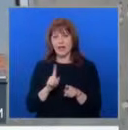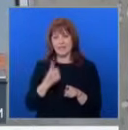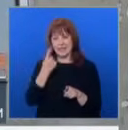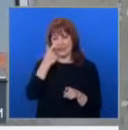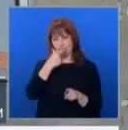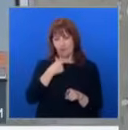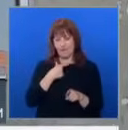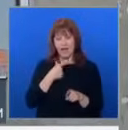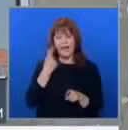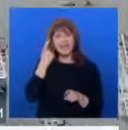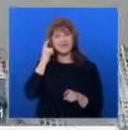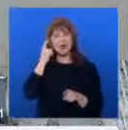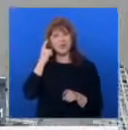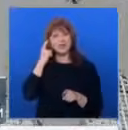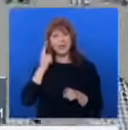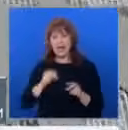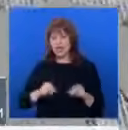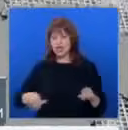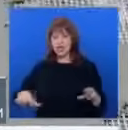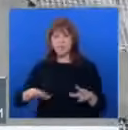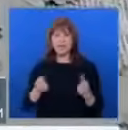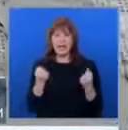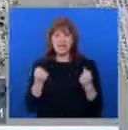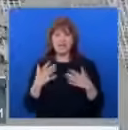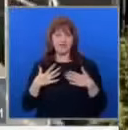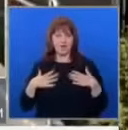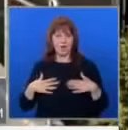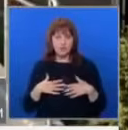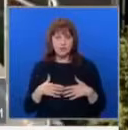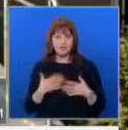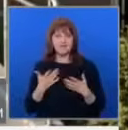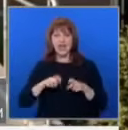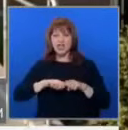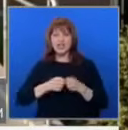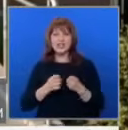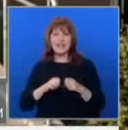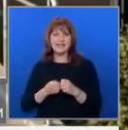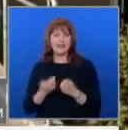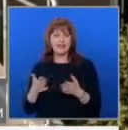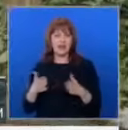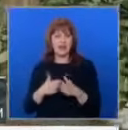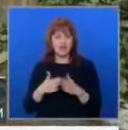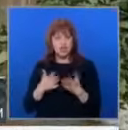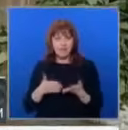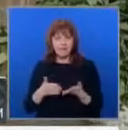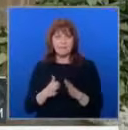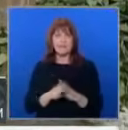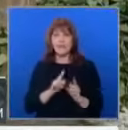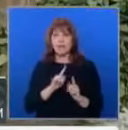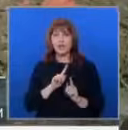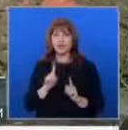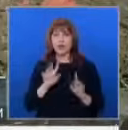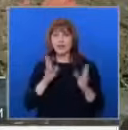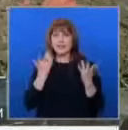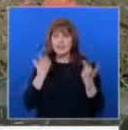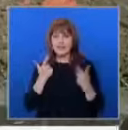бъде съобразно имотно състояние, здравословно състояние, щети нанесени в имота. До 10 дни